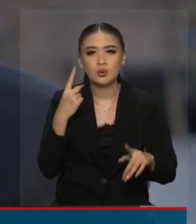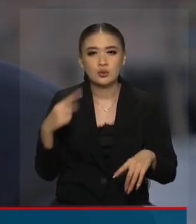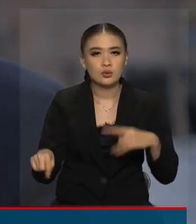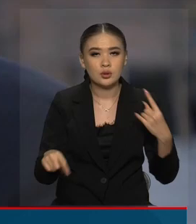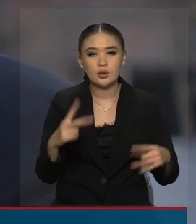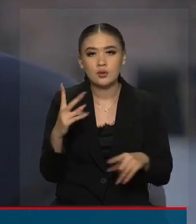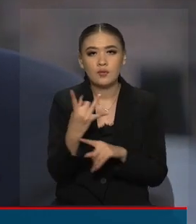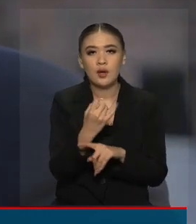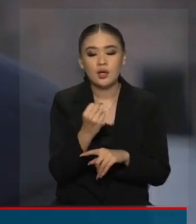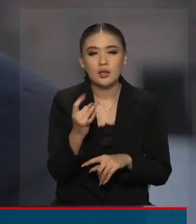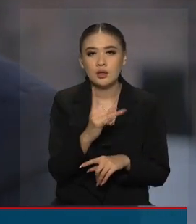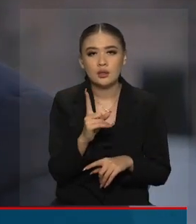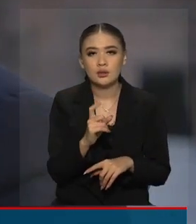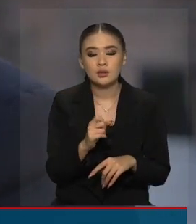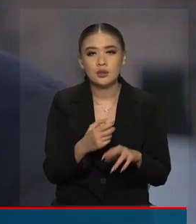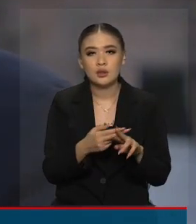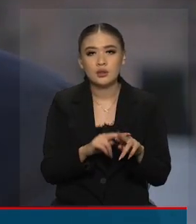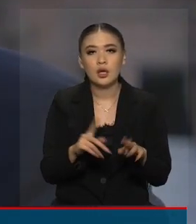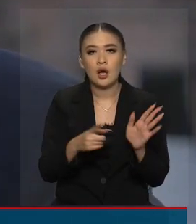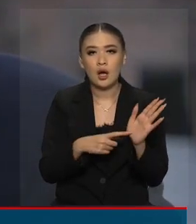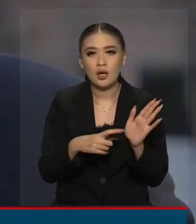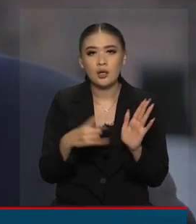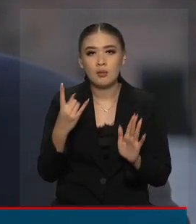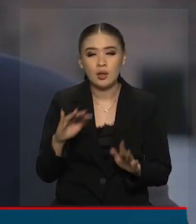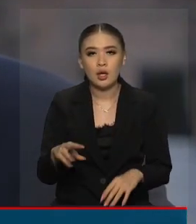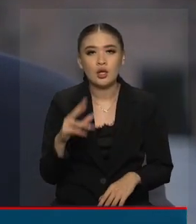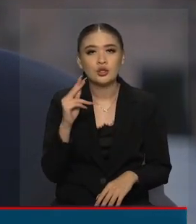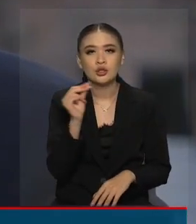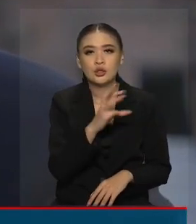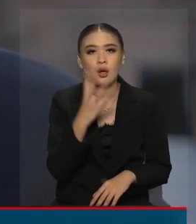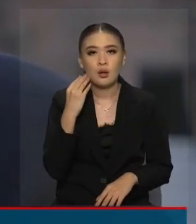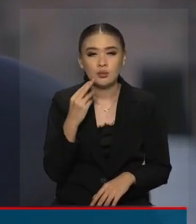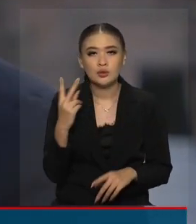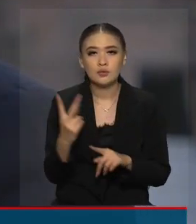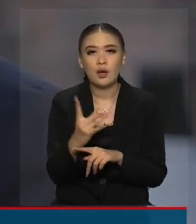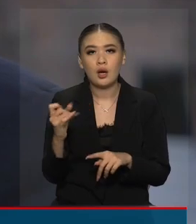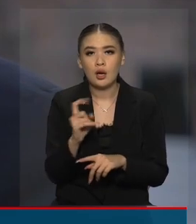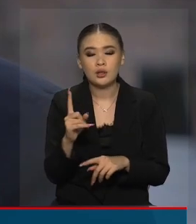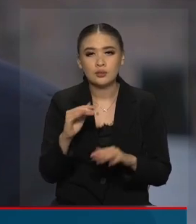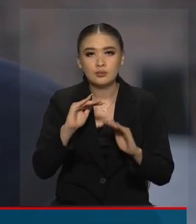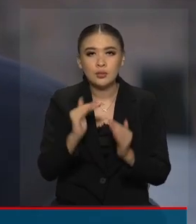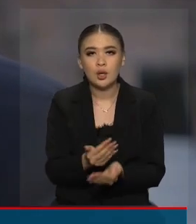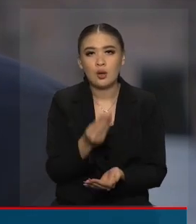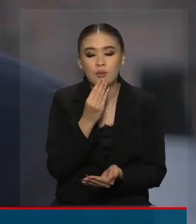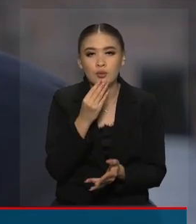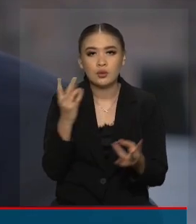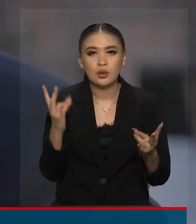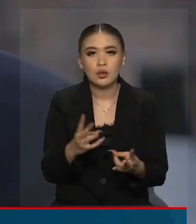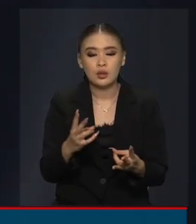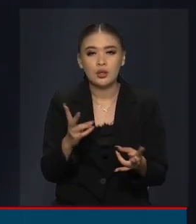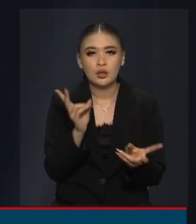көп. Неге қараған баласы Алматыға қарағанда екі есе аз тамақ ішу керек? Мысалы,